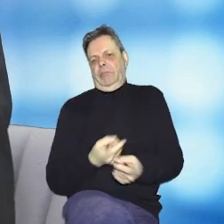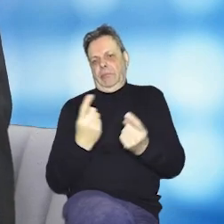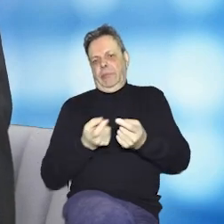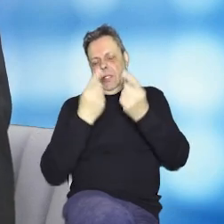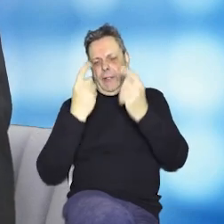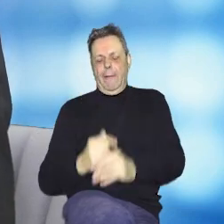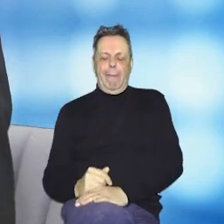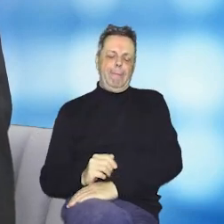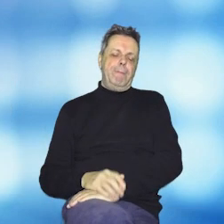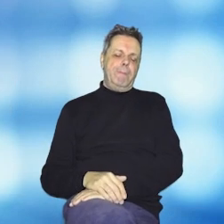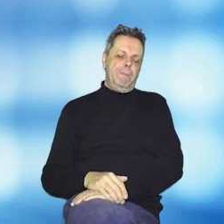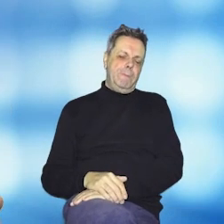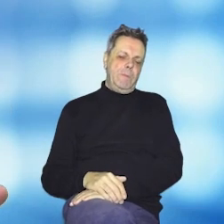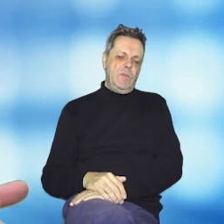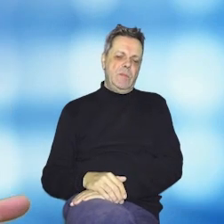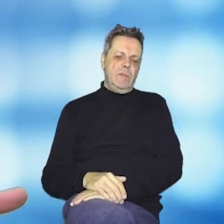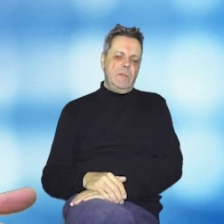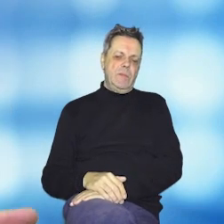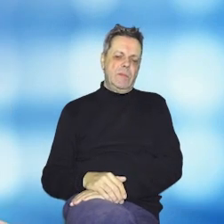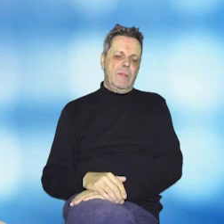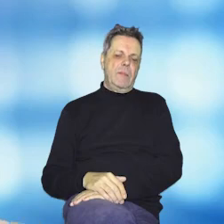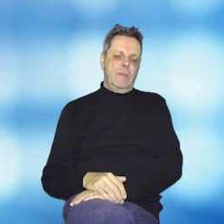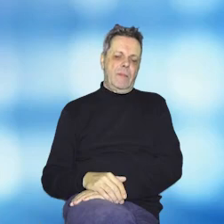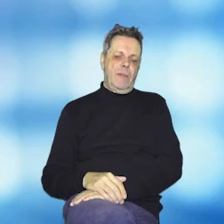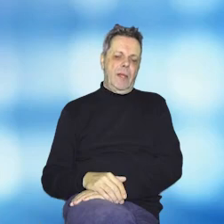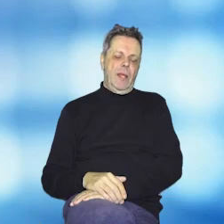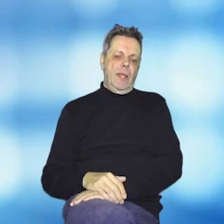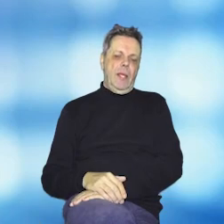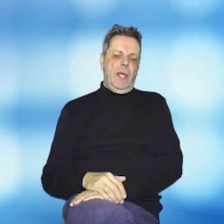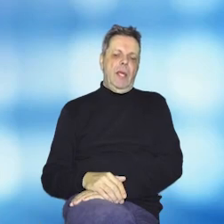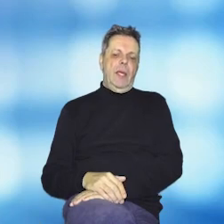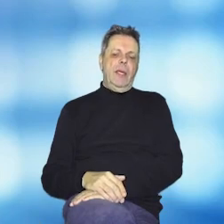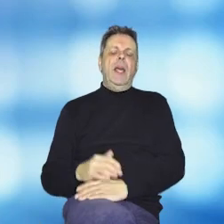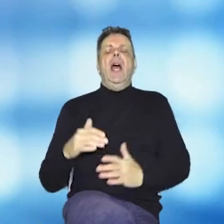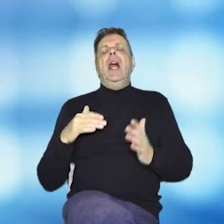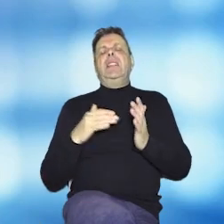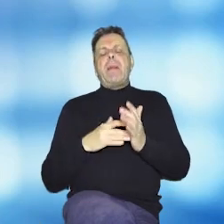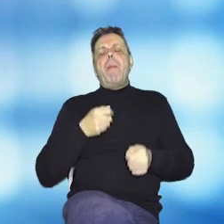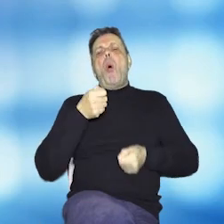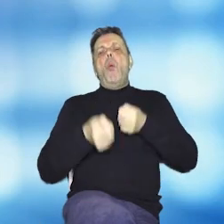Trebalo bi ulagati, mislim, mi svi skupa živimo, da. Trebalo bi